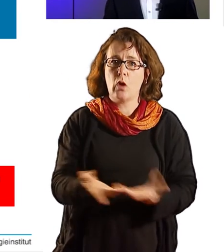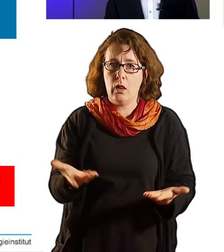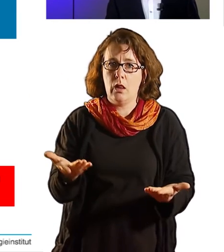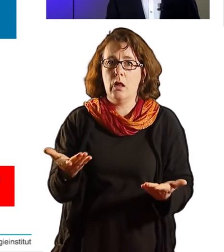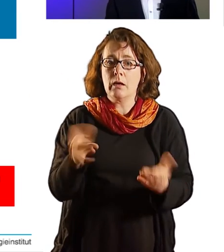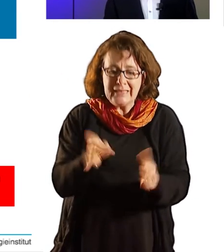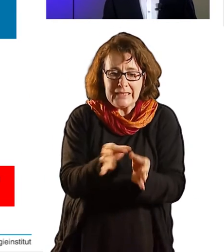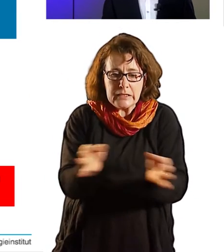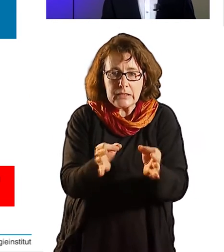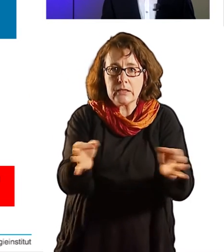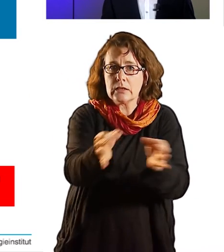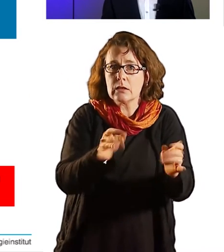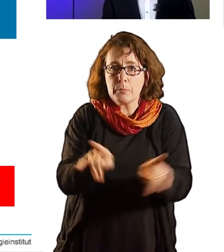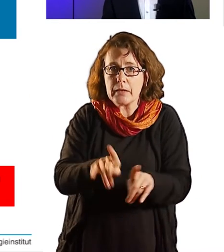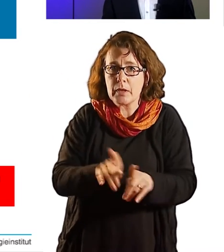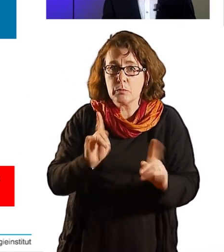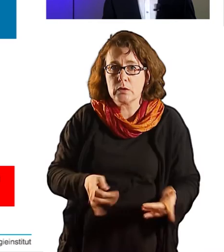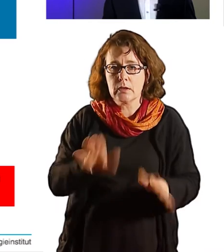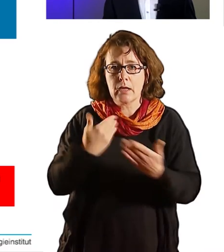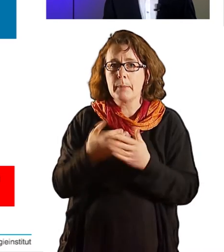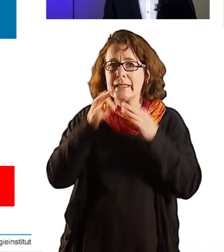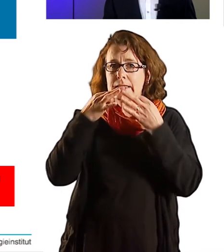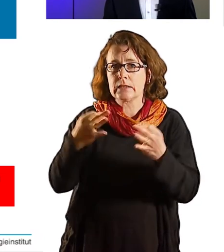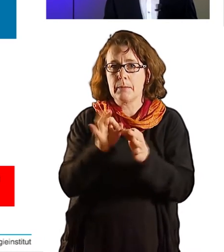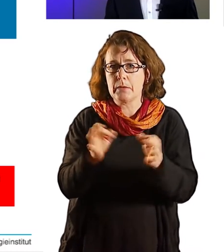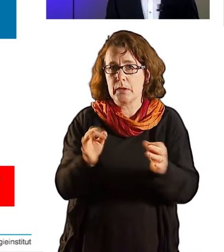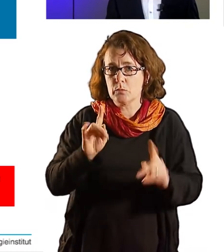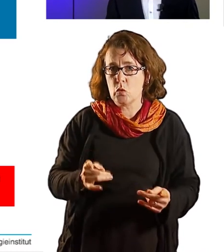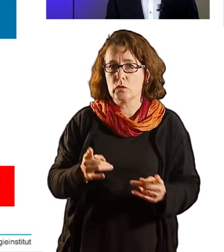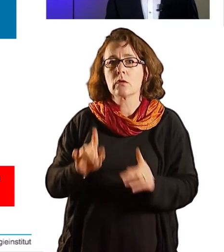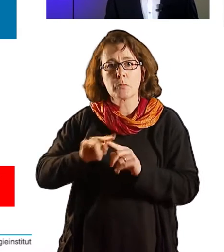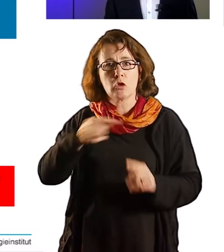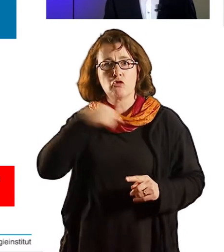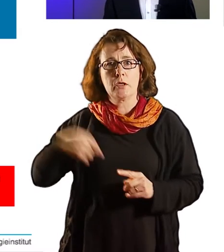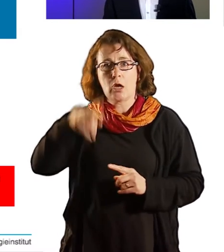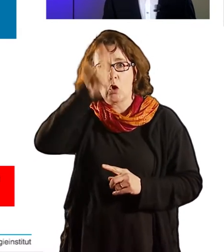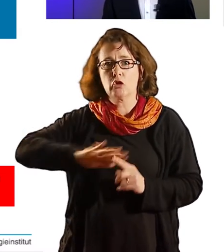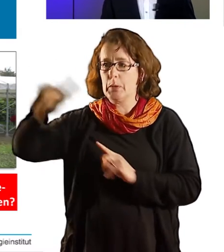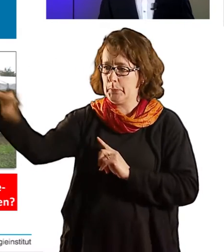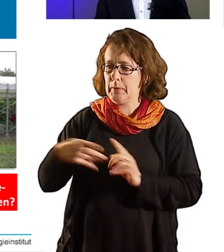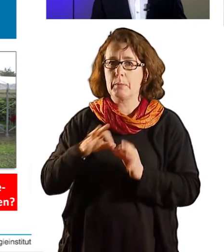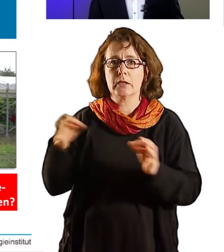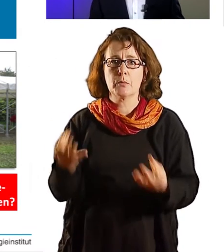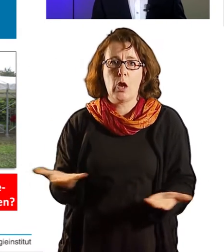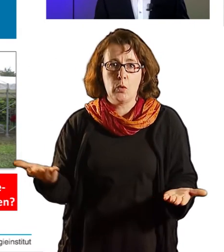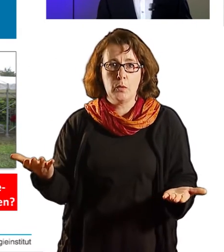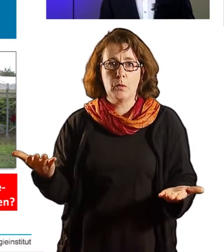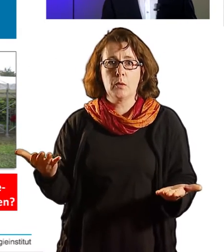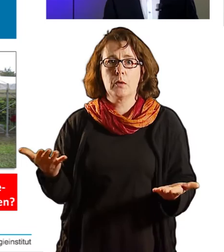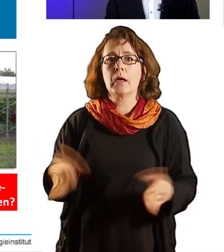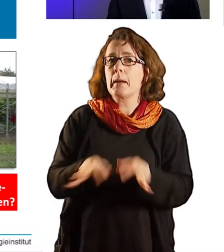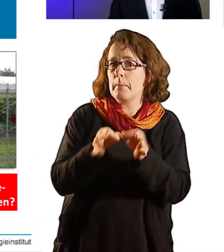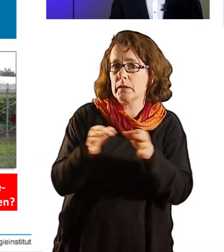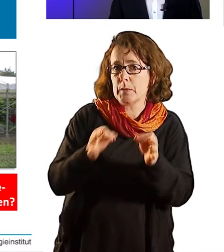werden. Um dies sicherzustellen, sind einheitliche und präzise Messungen der mechanischen Größen des Bauteils erforderlich. Einheitliche und